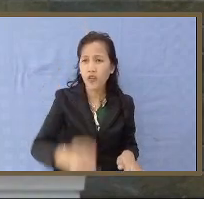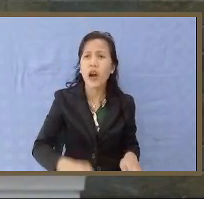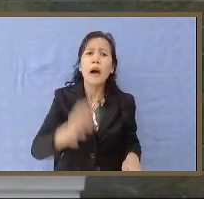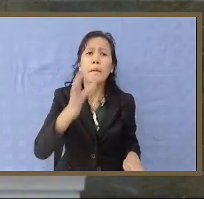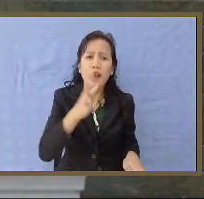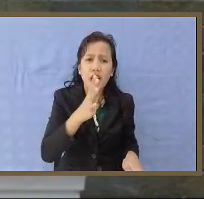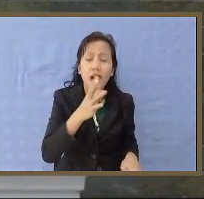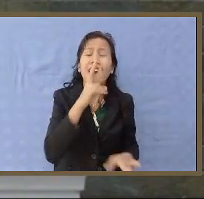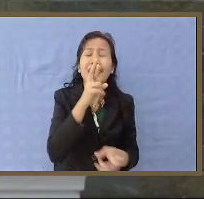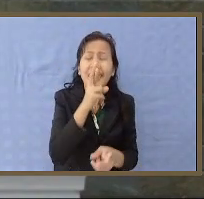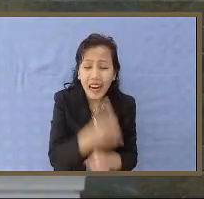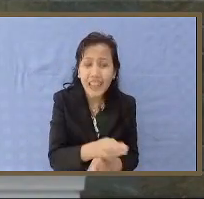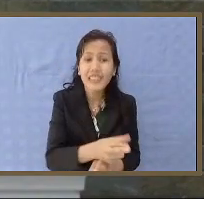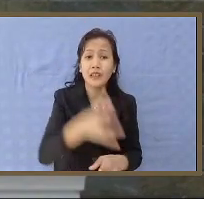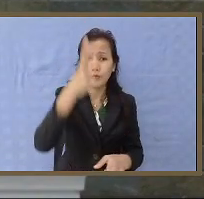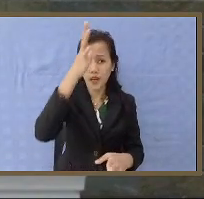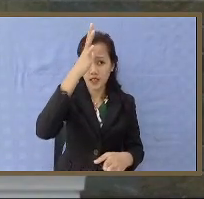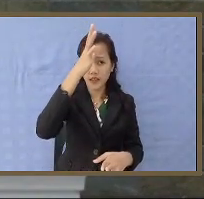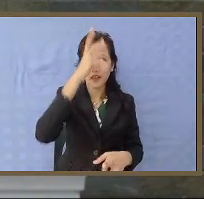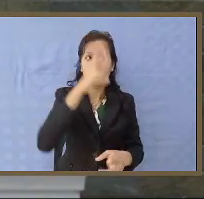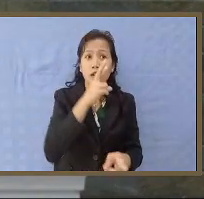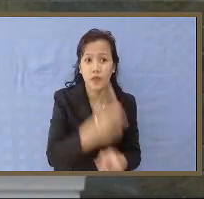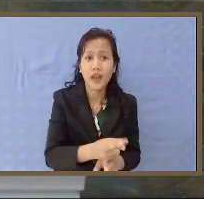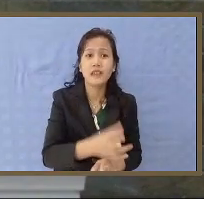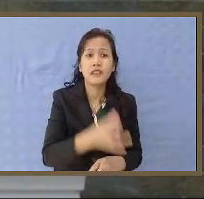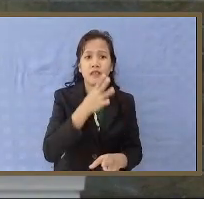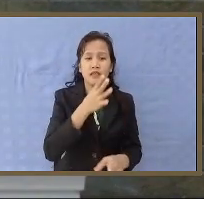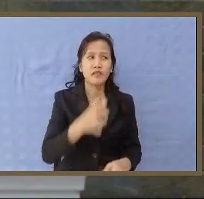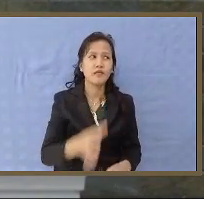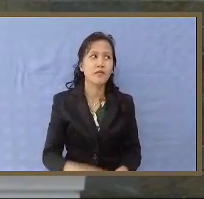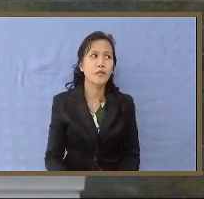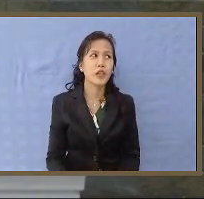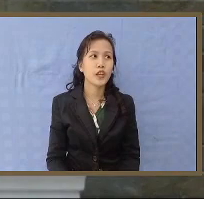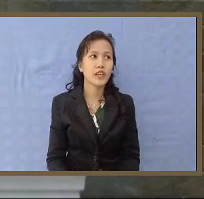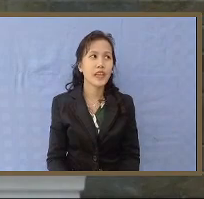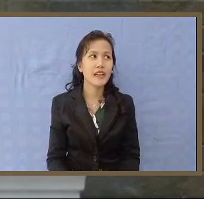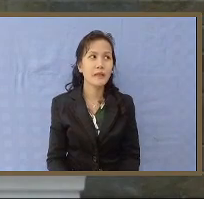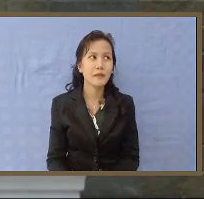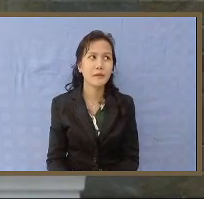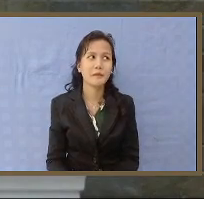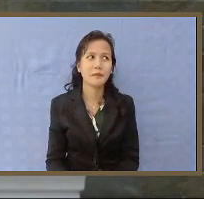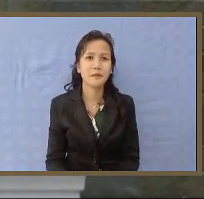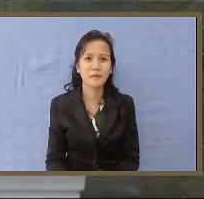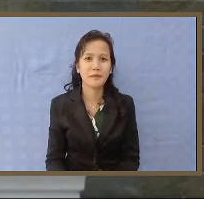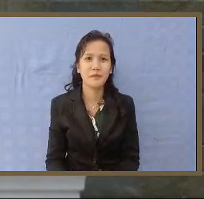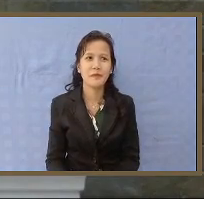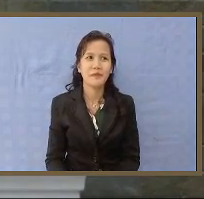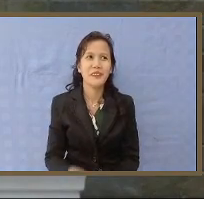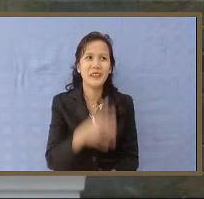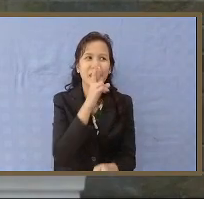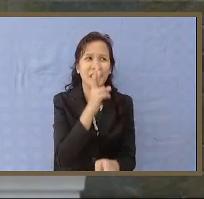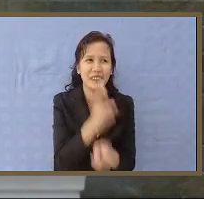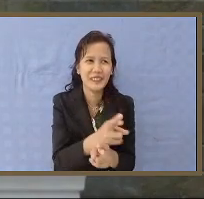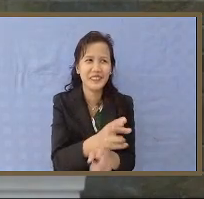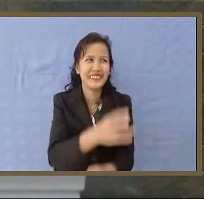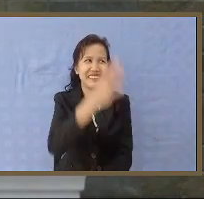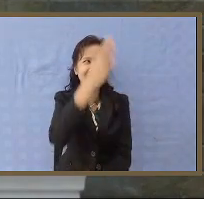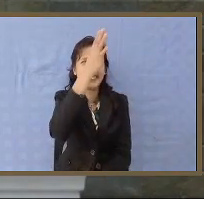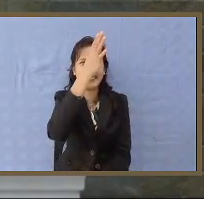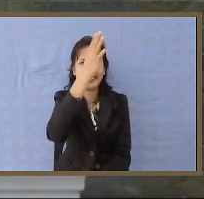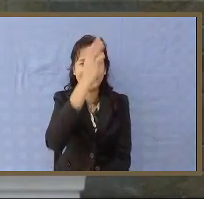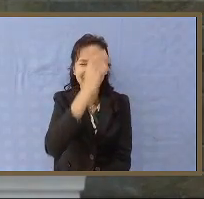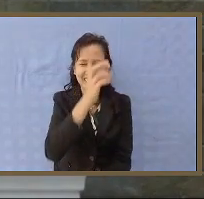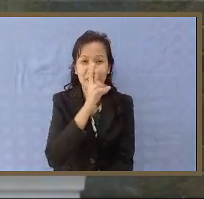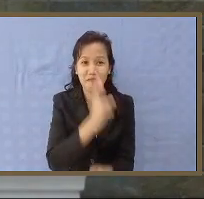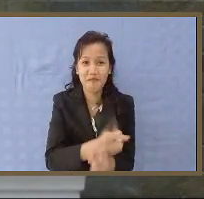tamang nanay, yung tamang tatay. Yeah. Amen. Ha? Listen, it is very important. Look at